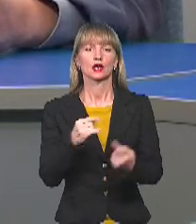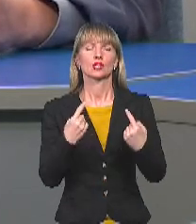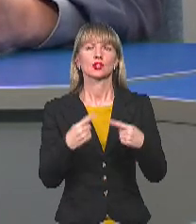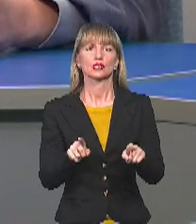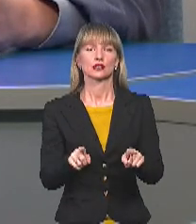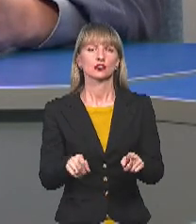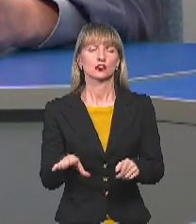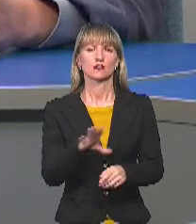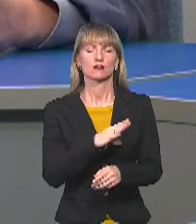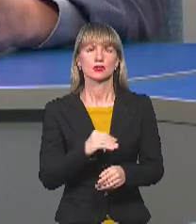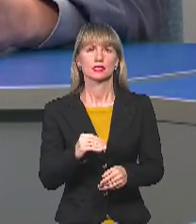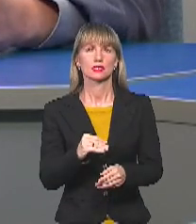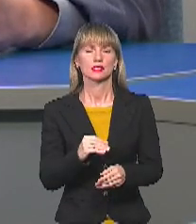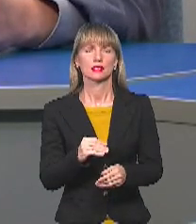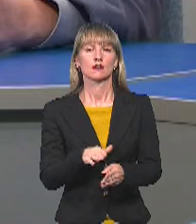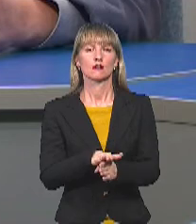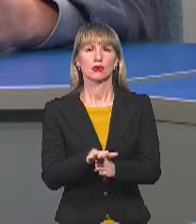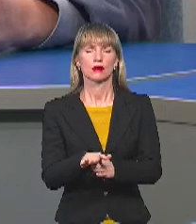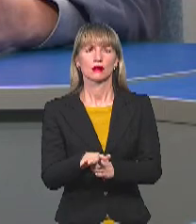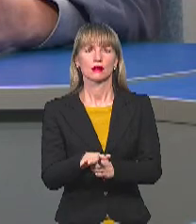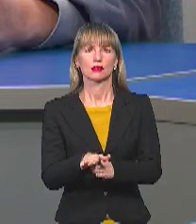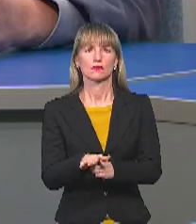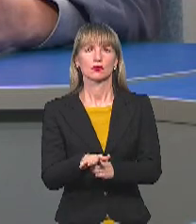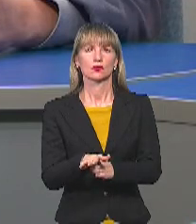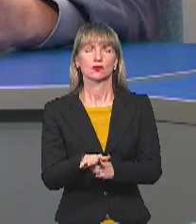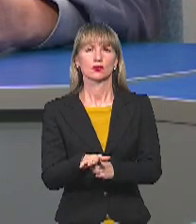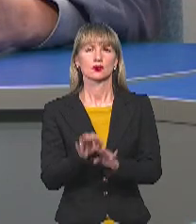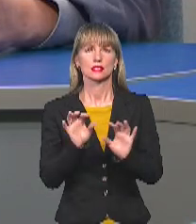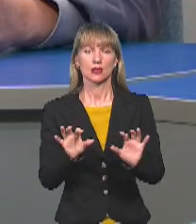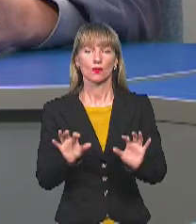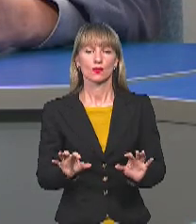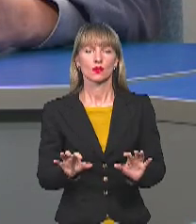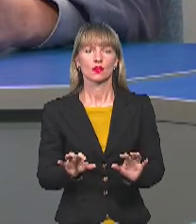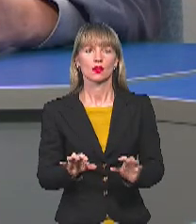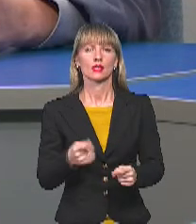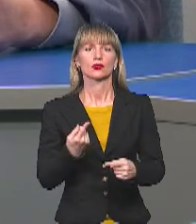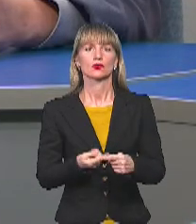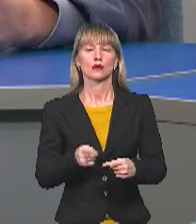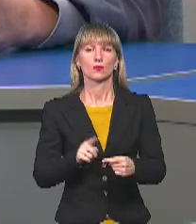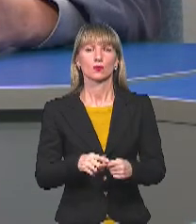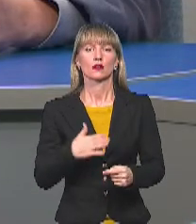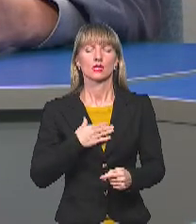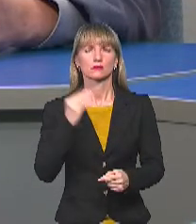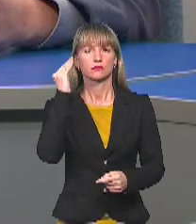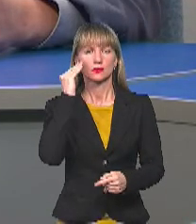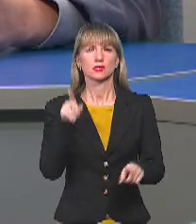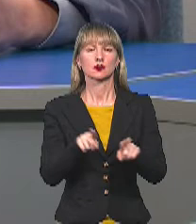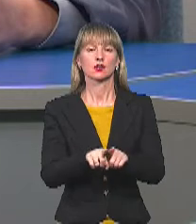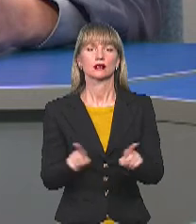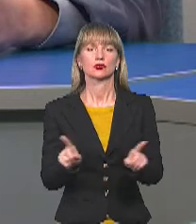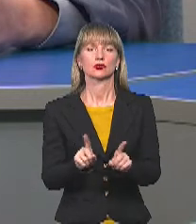всі, як то кажуть, дотримуються норм згідно чинного законодавства. Тому наша позиція така,